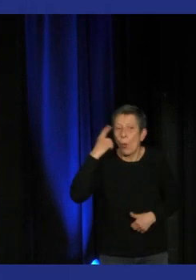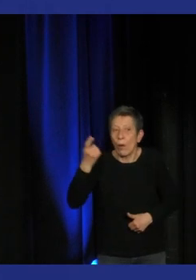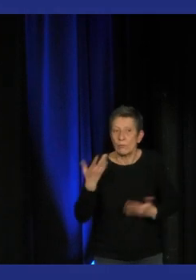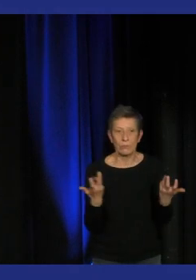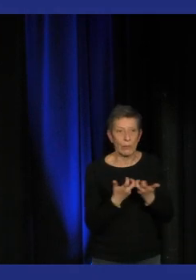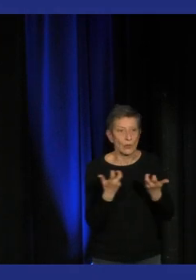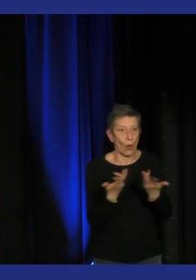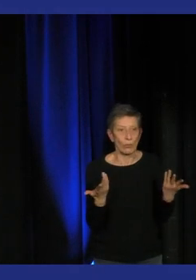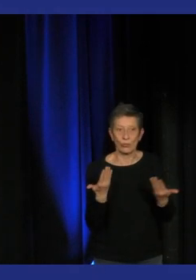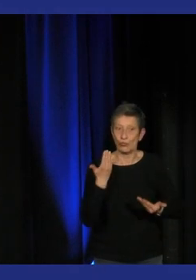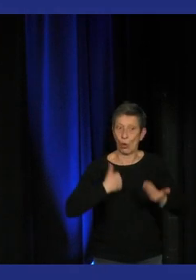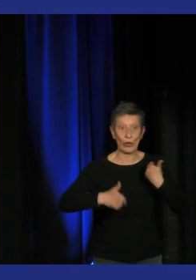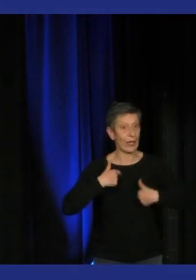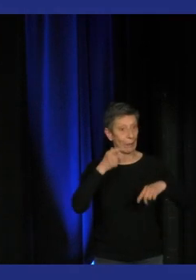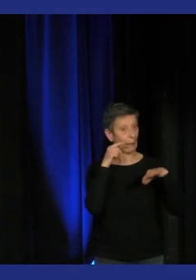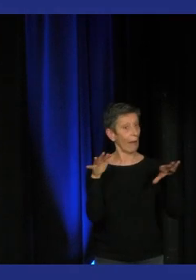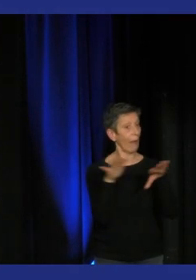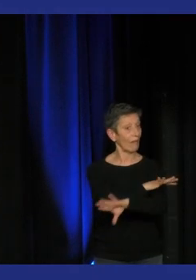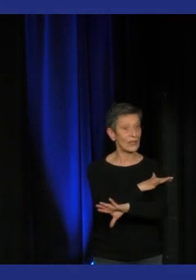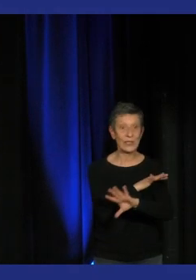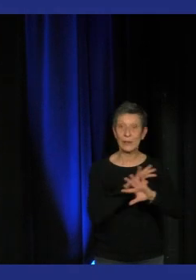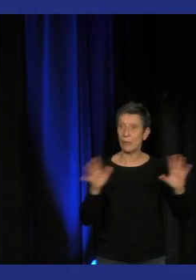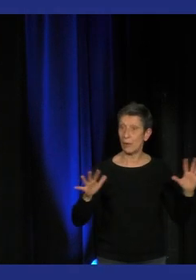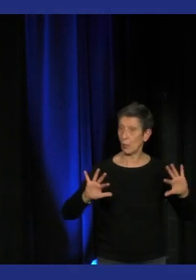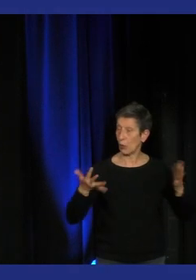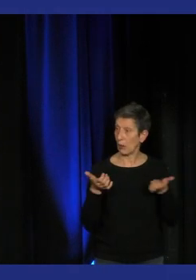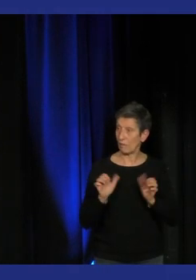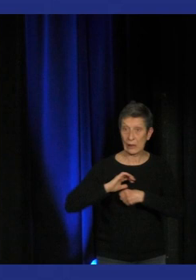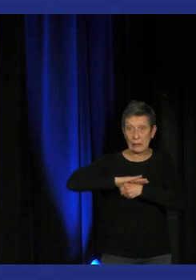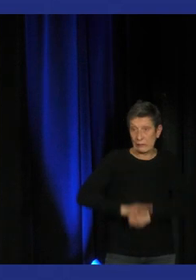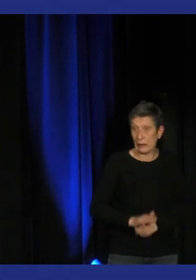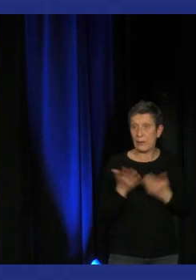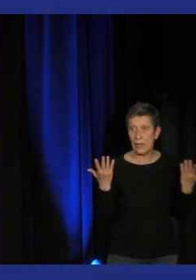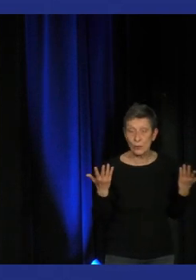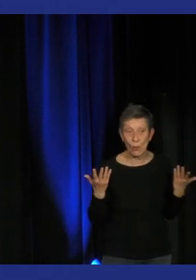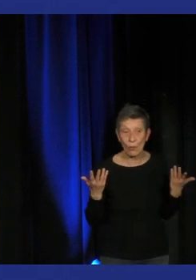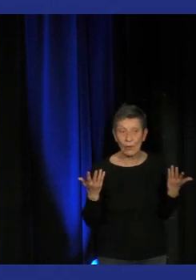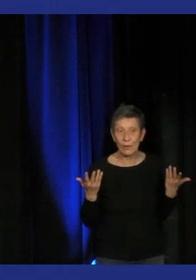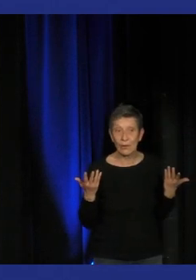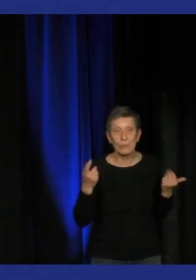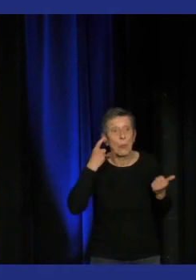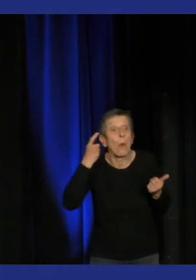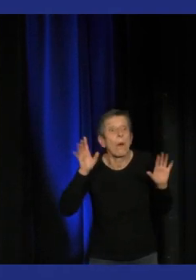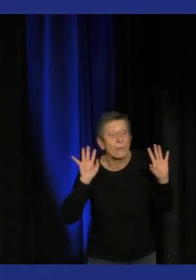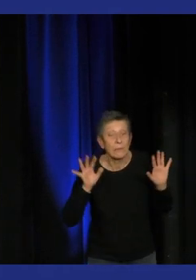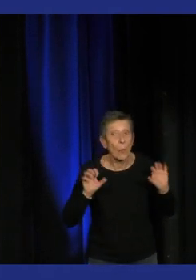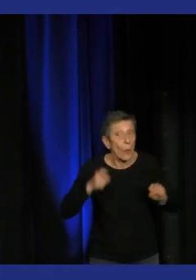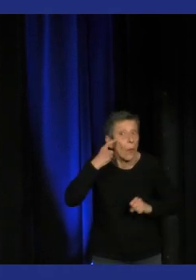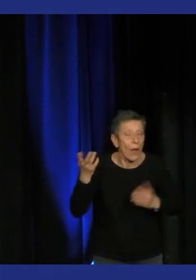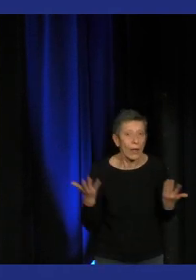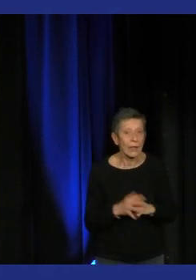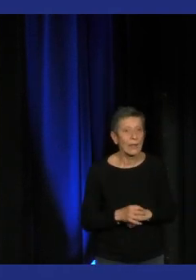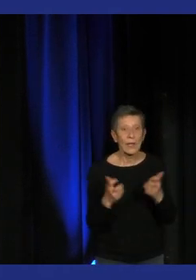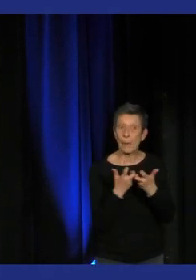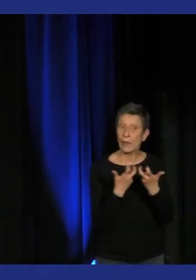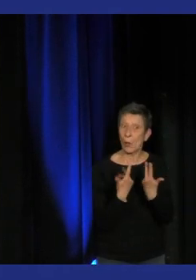pas subir un traitement discriminant, mais en réalité par exemple, pour des